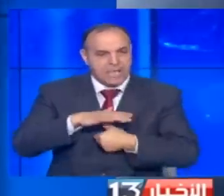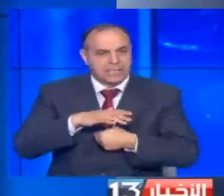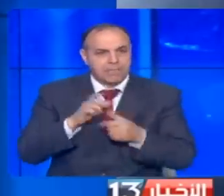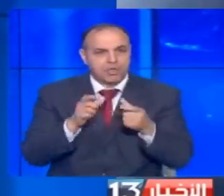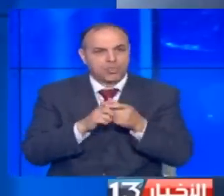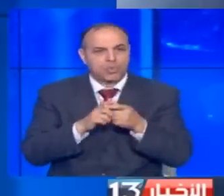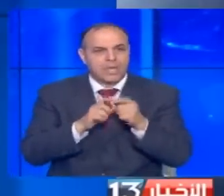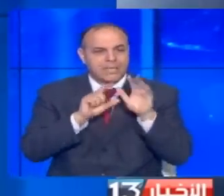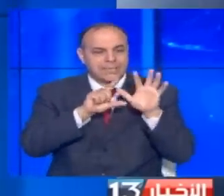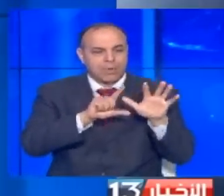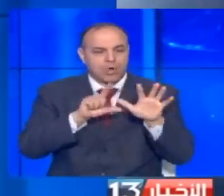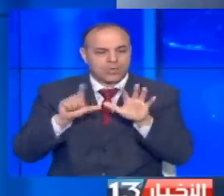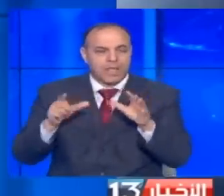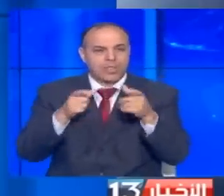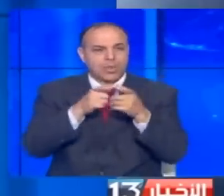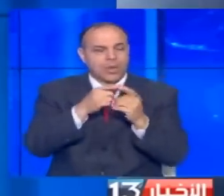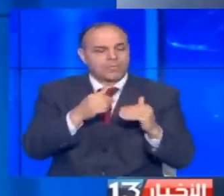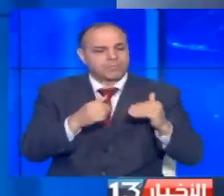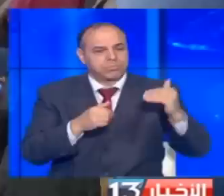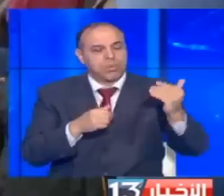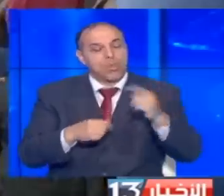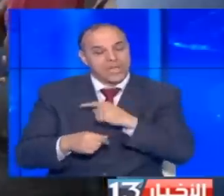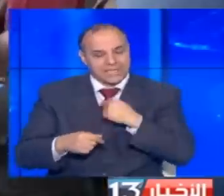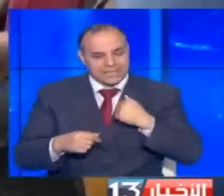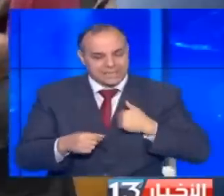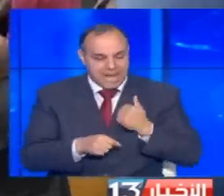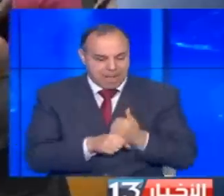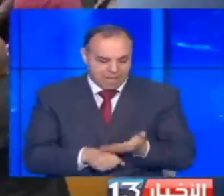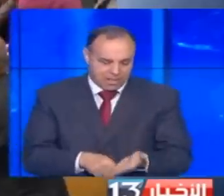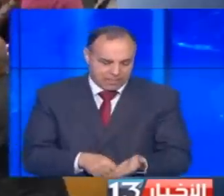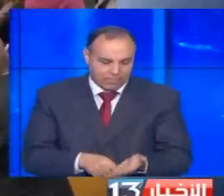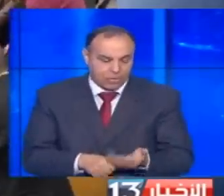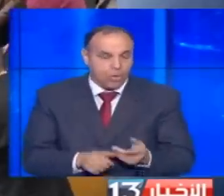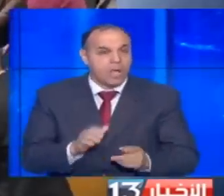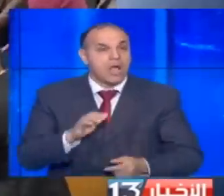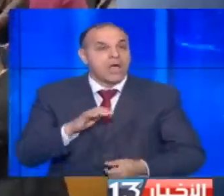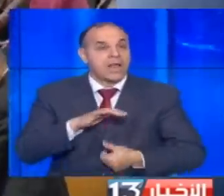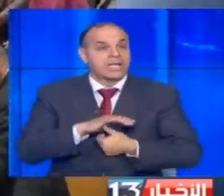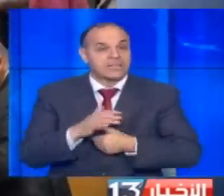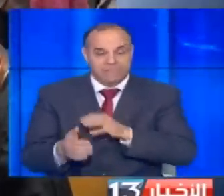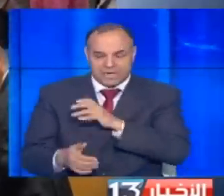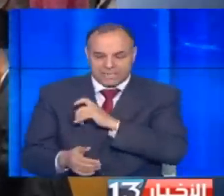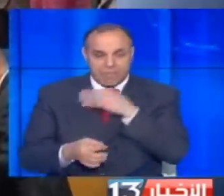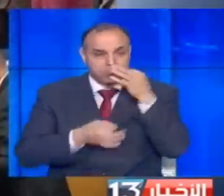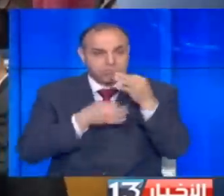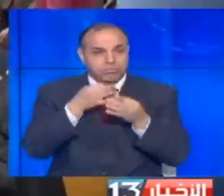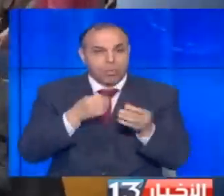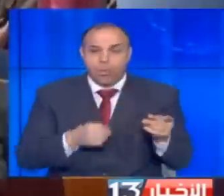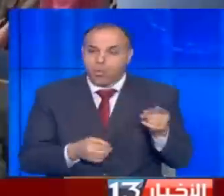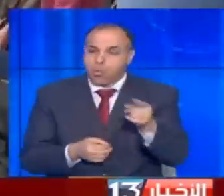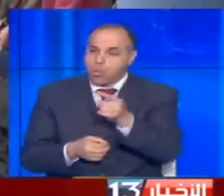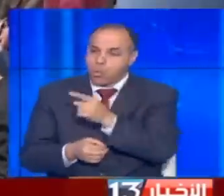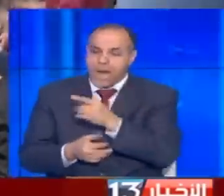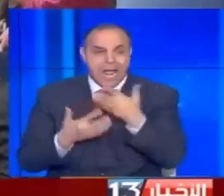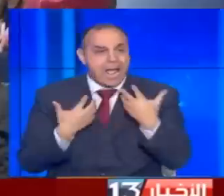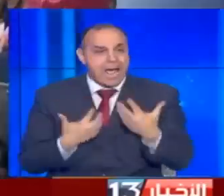السبع والسبعين للدول الناميه والصين العام الحالي واكد الرئيس الفلسطيني في كلمه المناسبه ان المبادئ التي